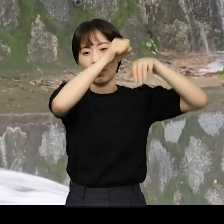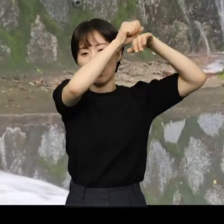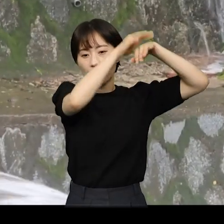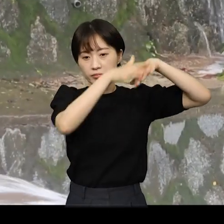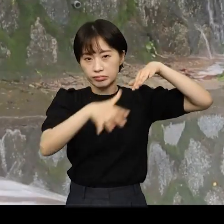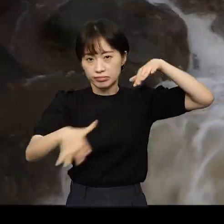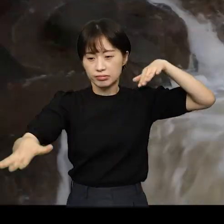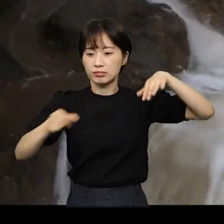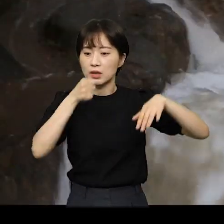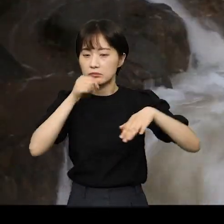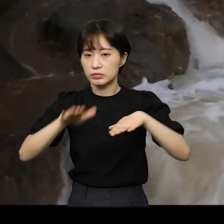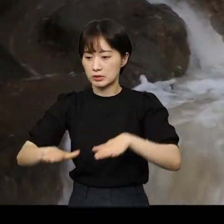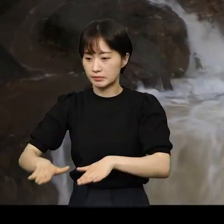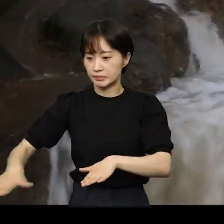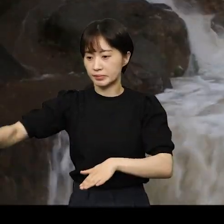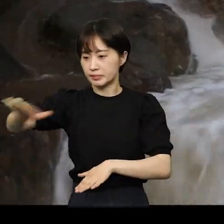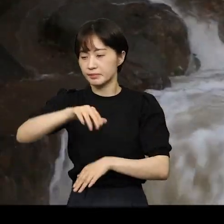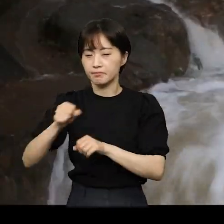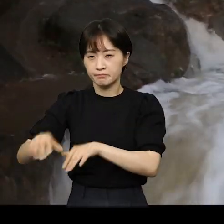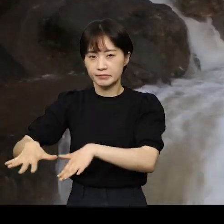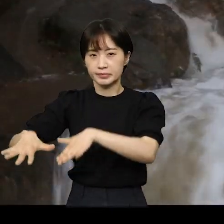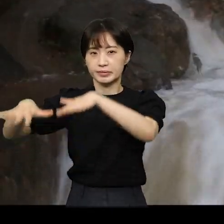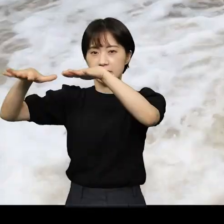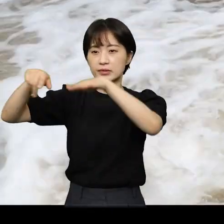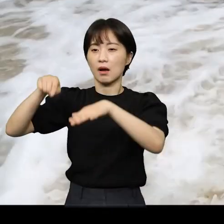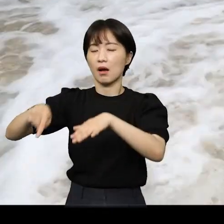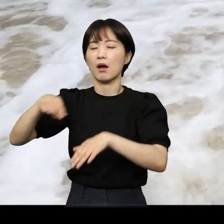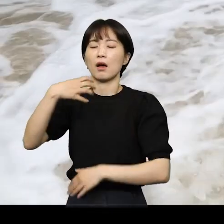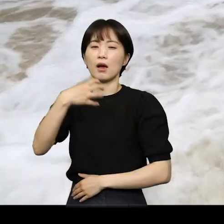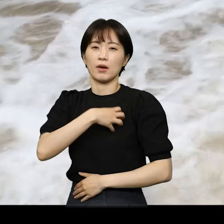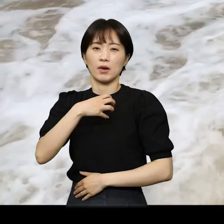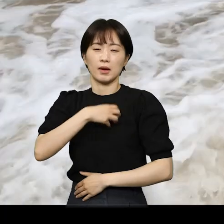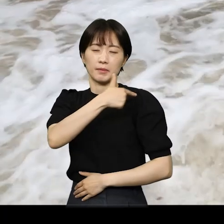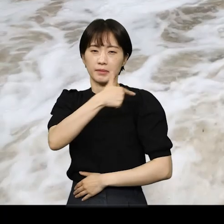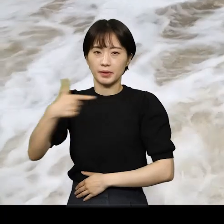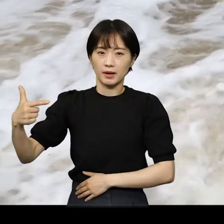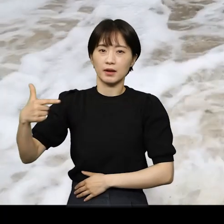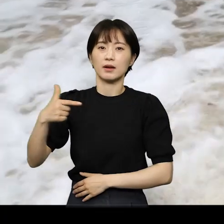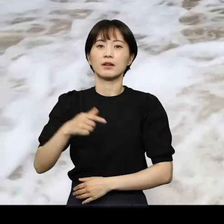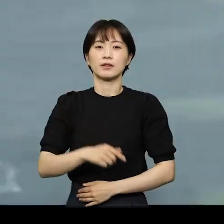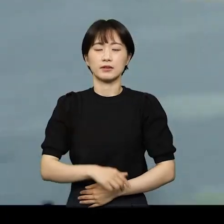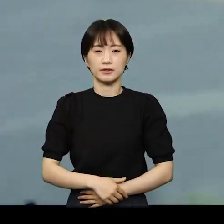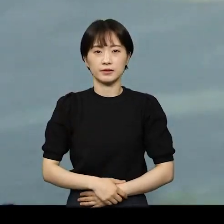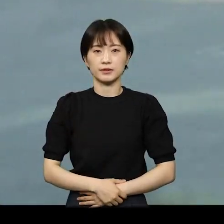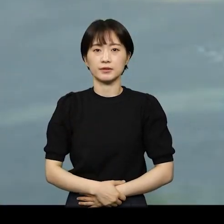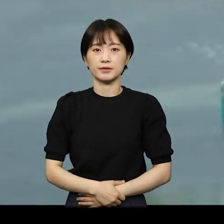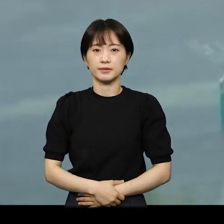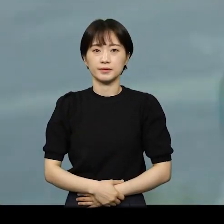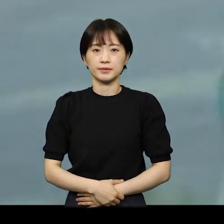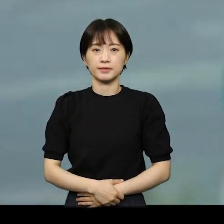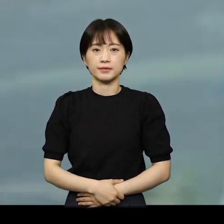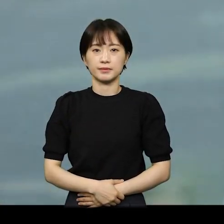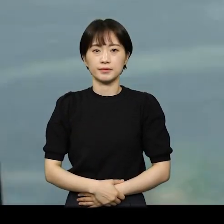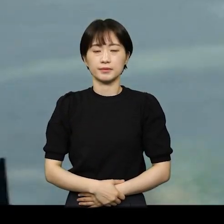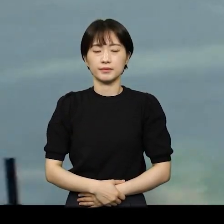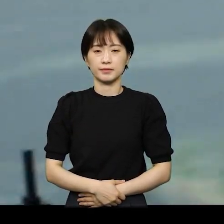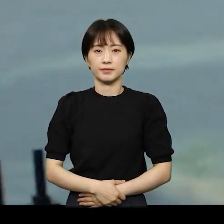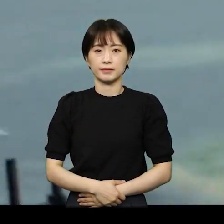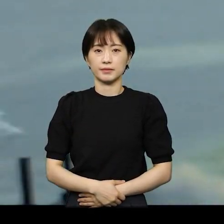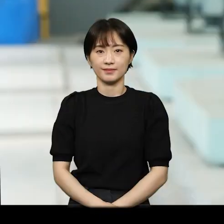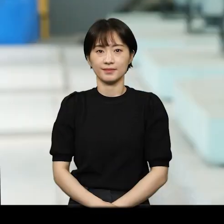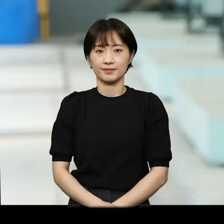우기시 빗물이 저지대 평탄지역으로 빠르게 흘러내리는 등 수해에 취약한 지형적 특성을 가지고 있습니다.